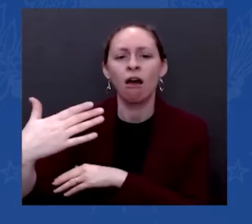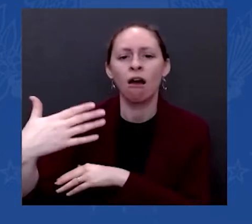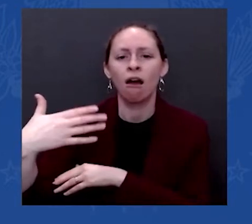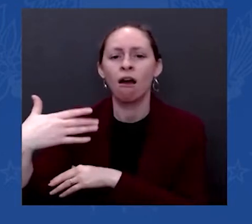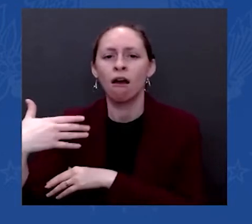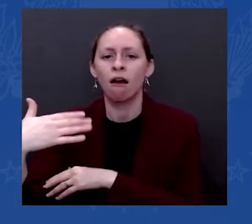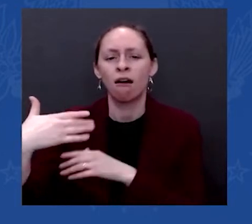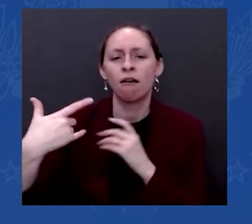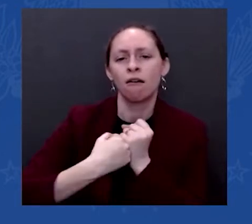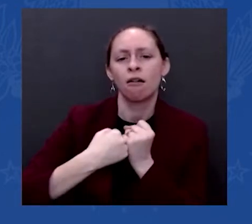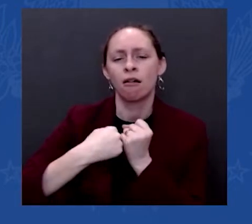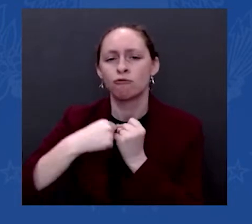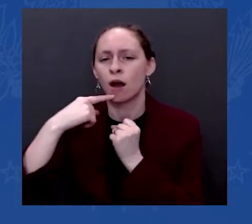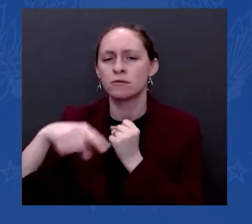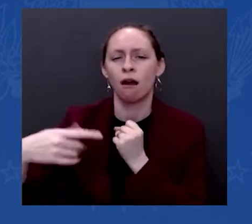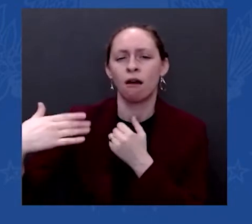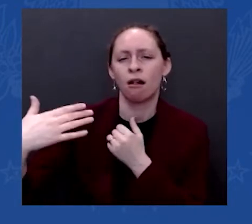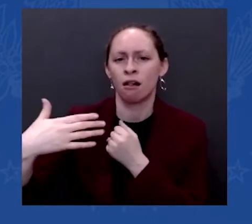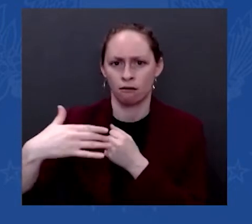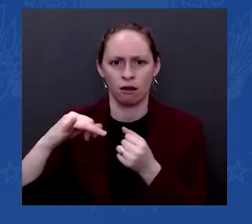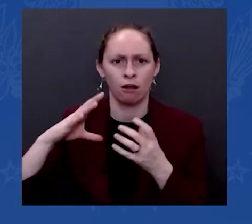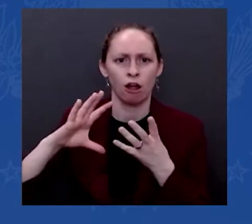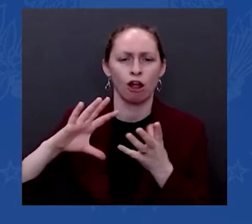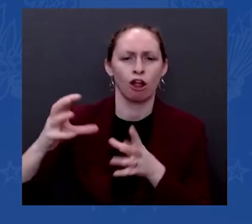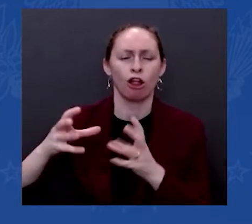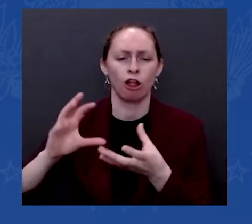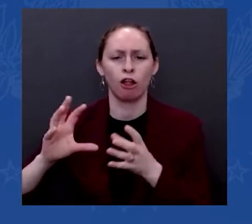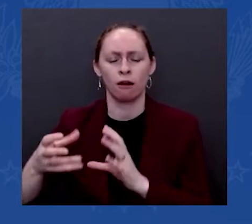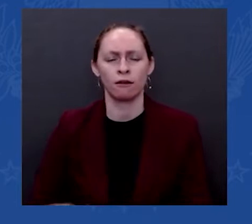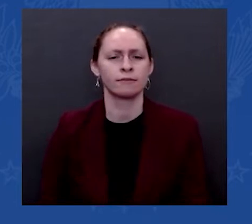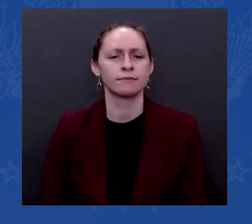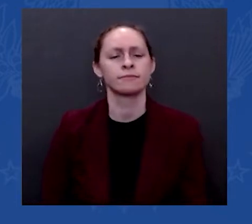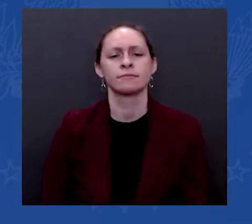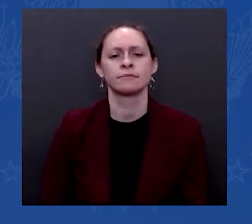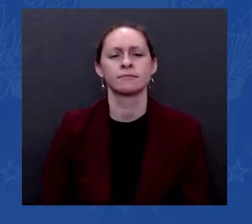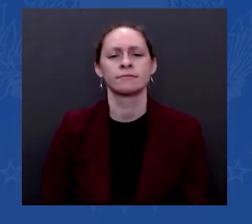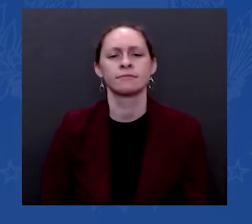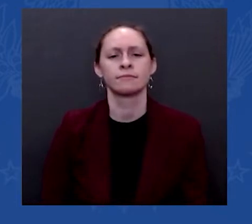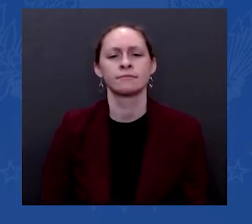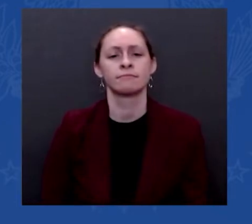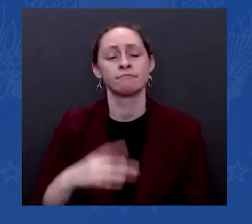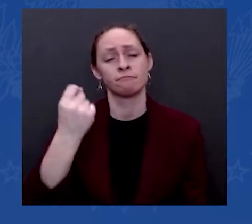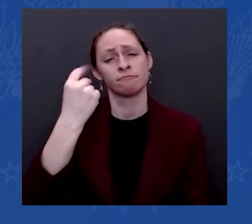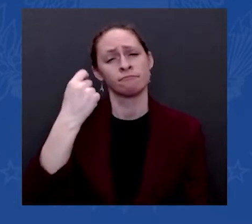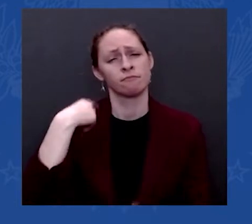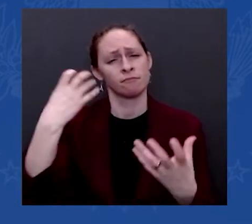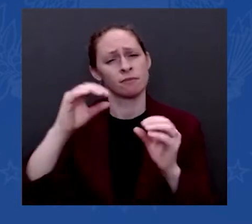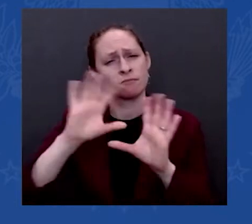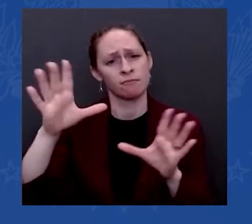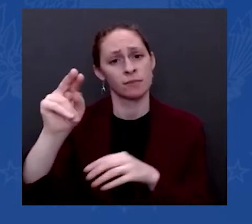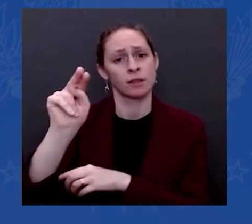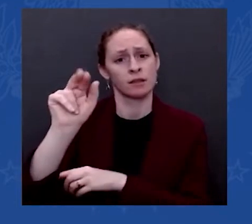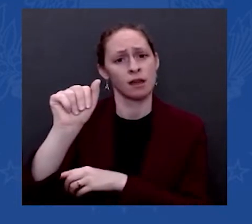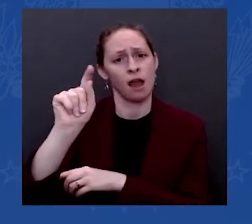волне и это то на что я трачу много времени и есть различия я хочу быть с вами откровенным серьезное